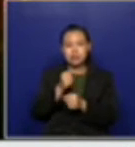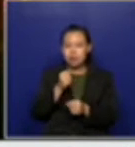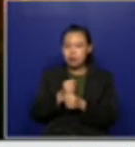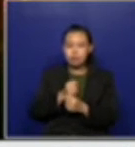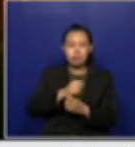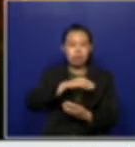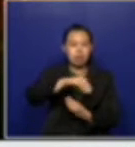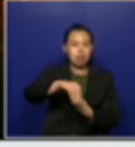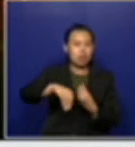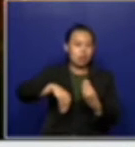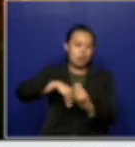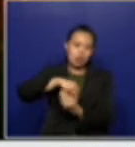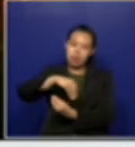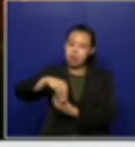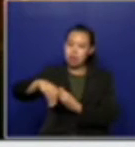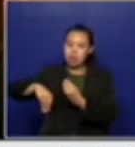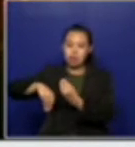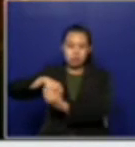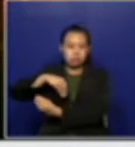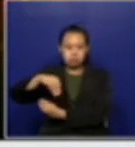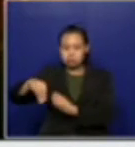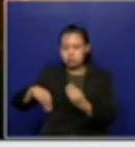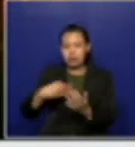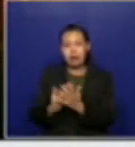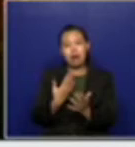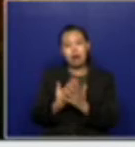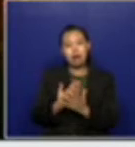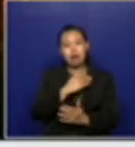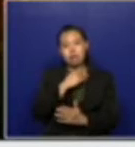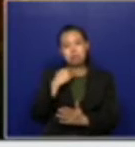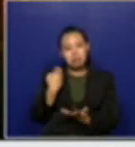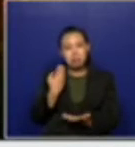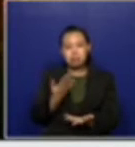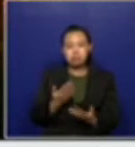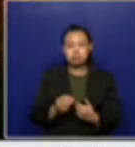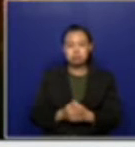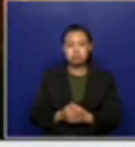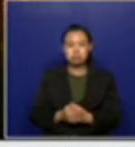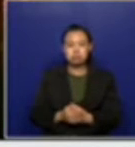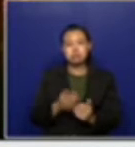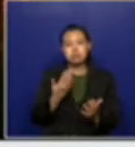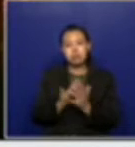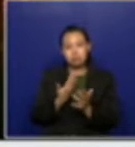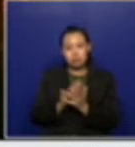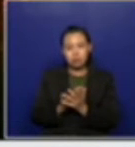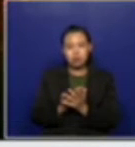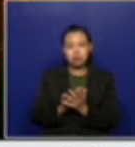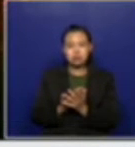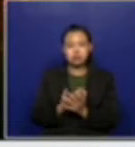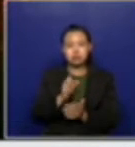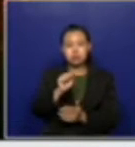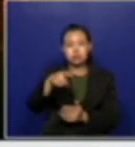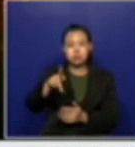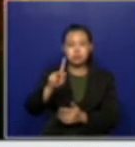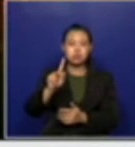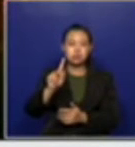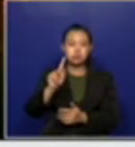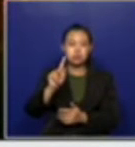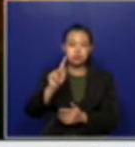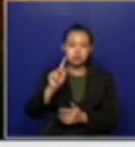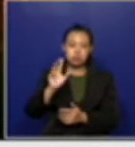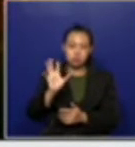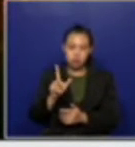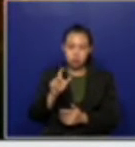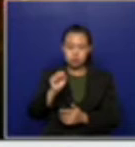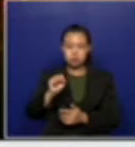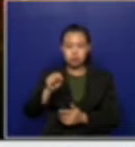สิ้นเปลืองงบประมาณรวมเงินค่าตอบแทนนะครับเม็ดเงินที่สปช.และสปท.เนี่ย